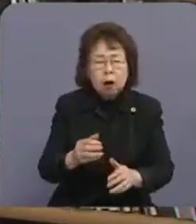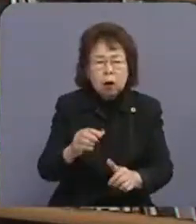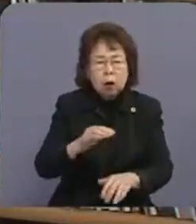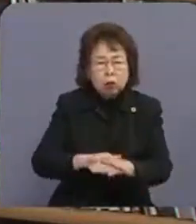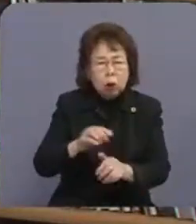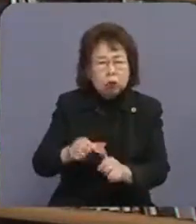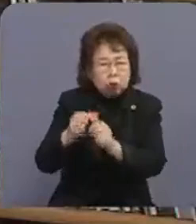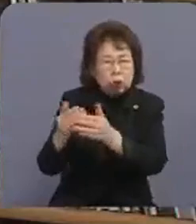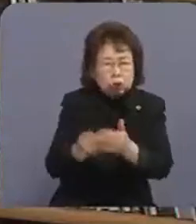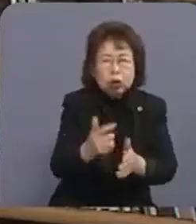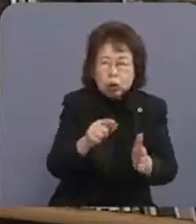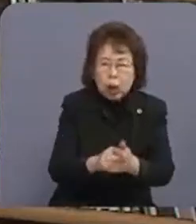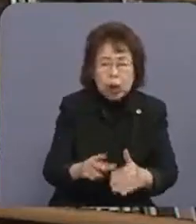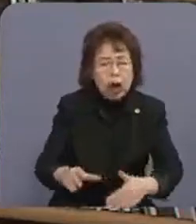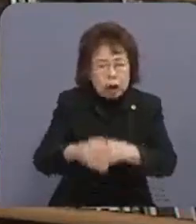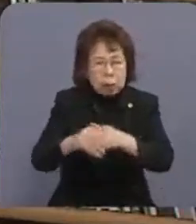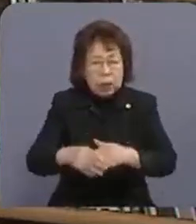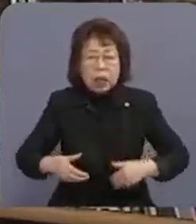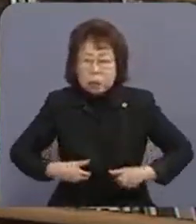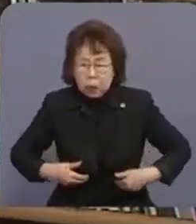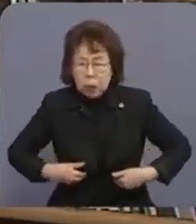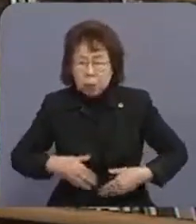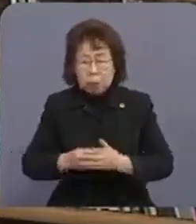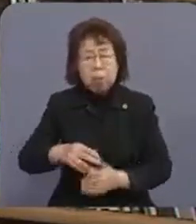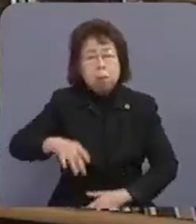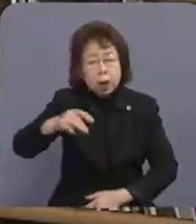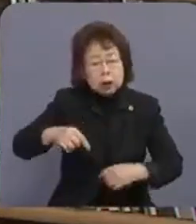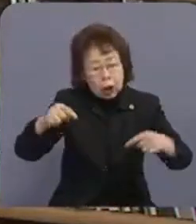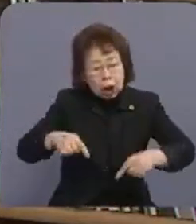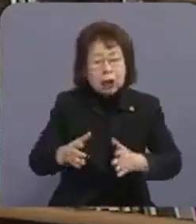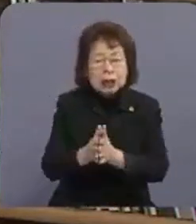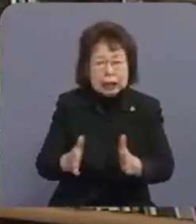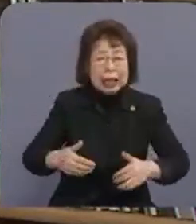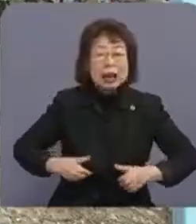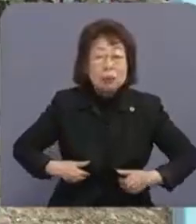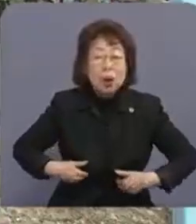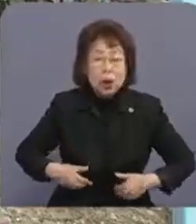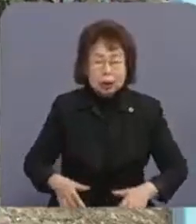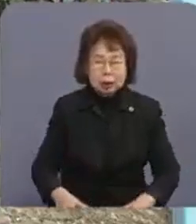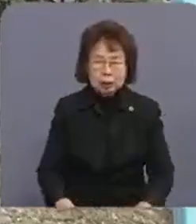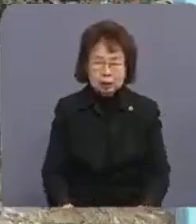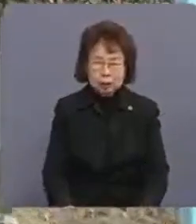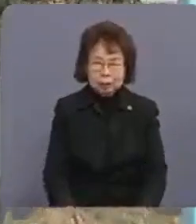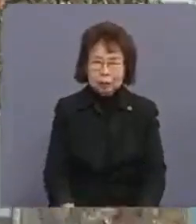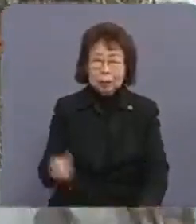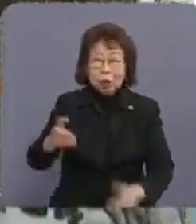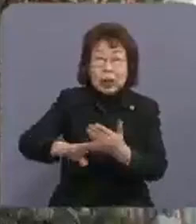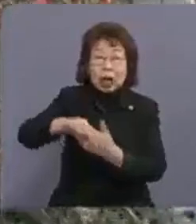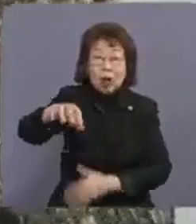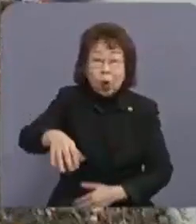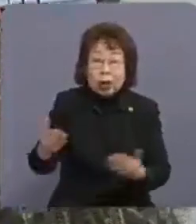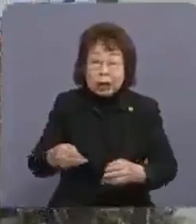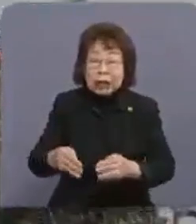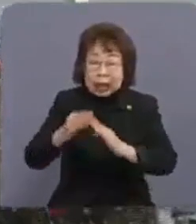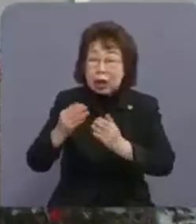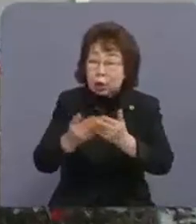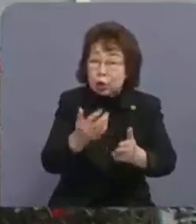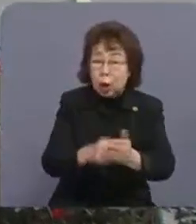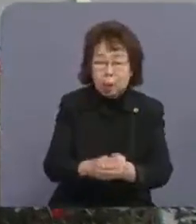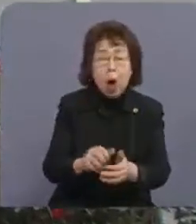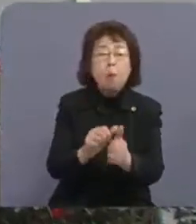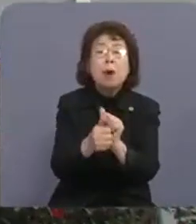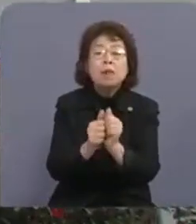부분이라 협을 해서 그 부분부터 먼저 좀 시작하는게 필요하지 않을까 또다른 일자리 창 출방 아닌 창업펀드